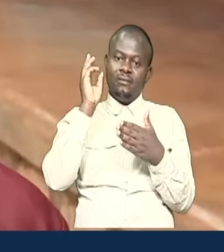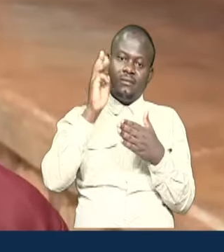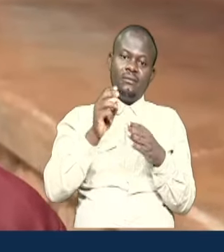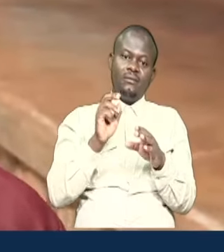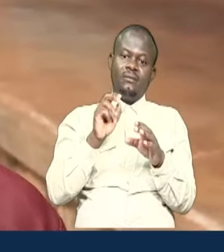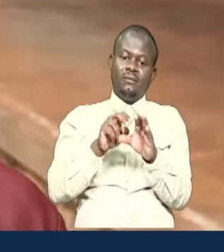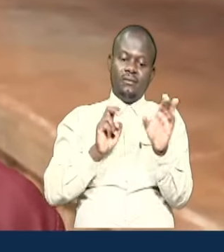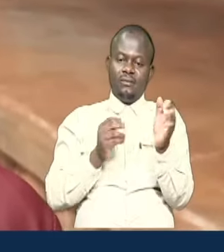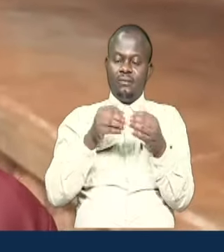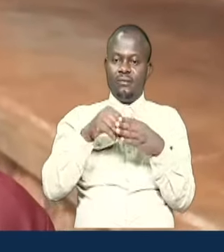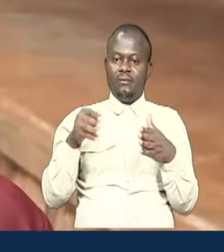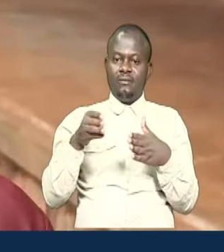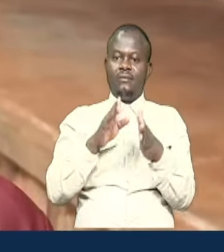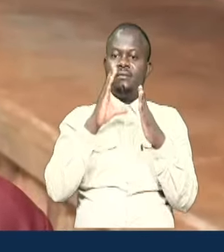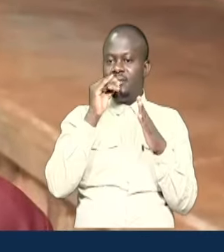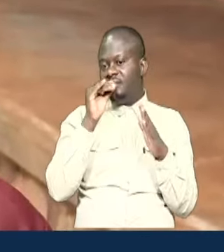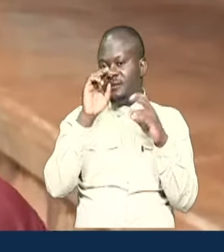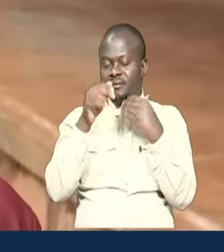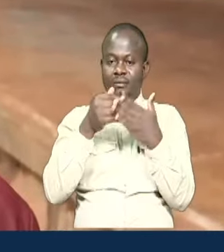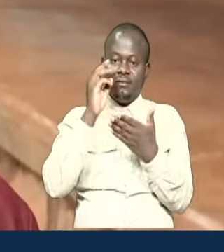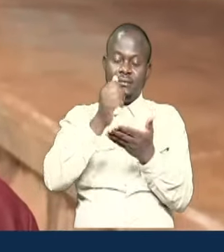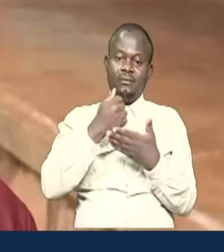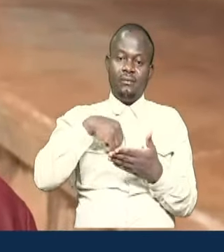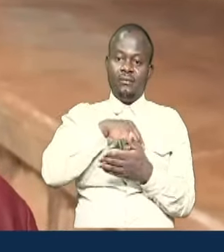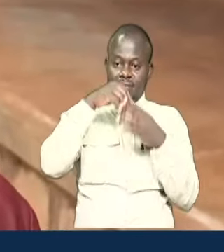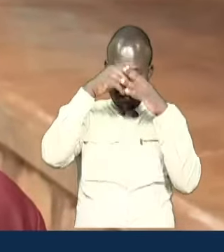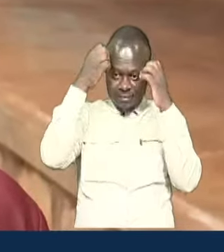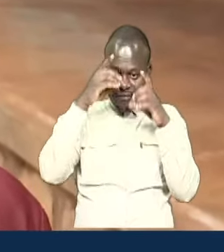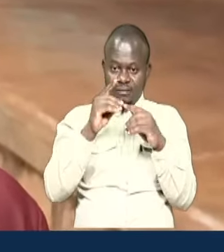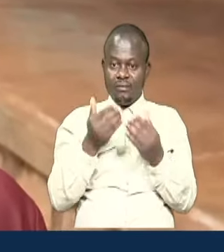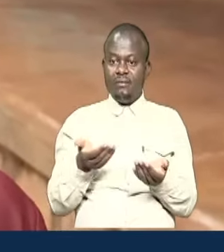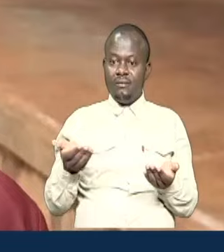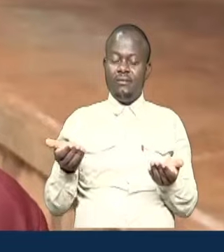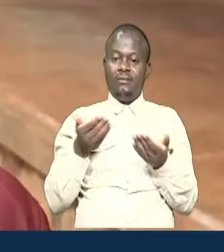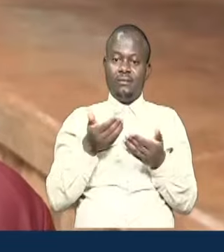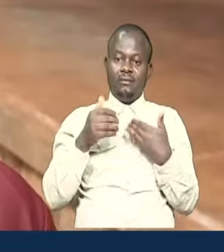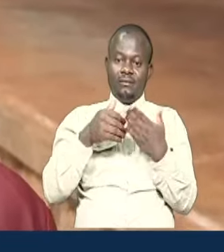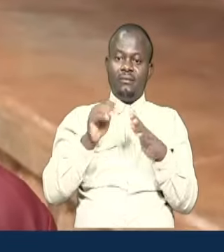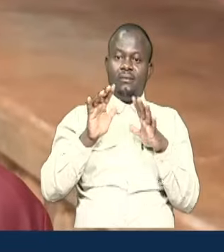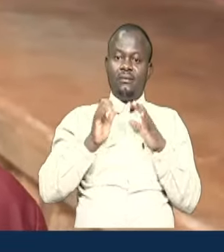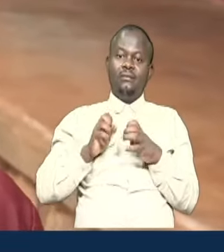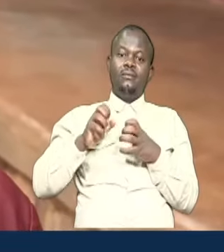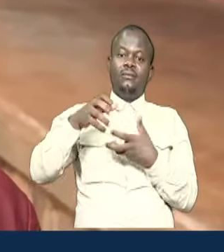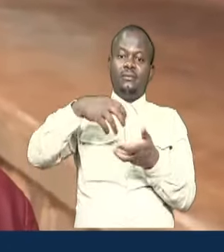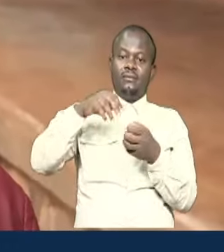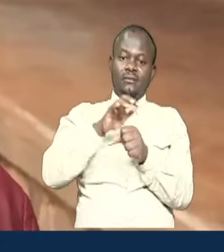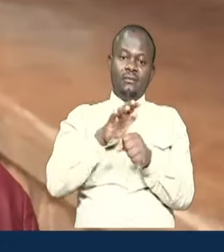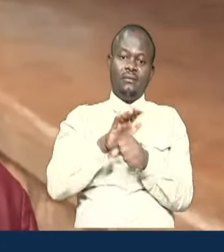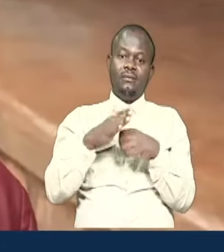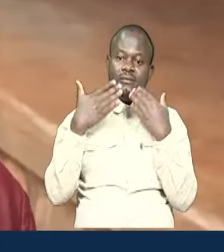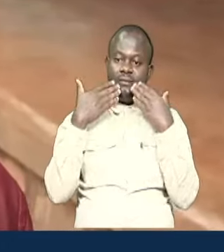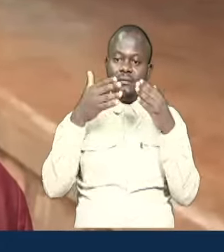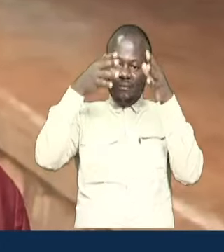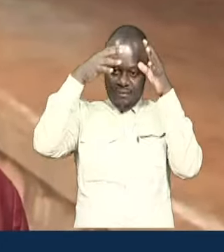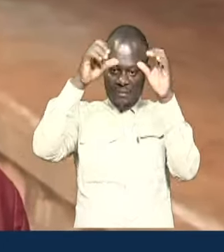mu mihanda bavuze ko bazadufasha mu by'uburezi bw'abana abana bakabarinda kwandagara cyane cyane turashimira